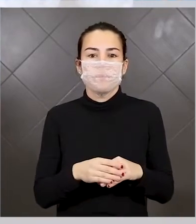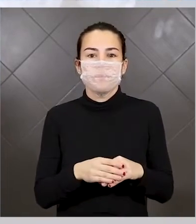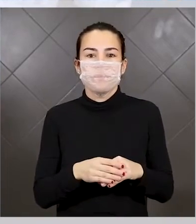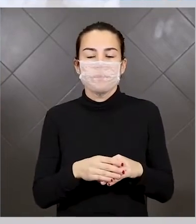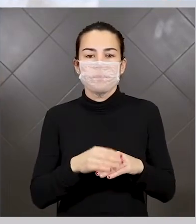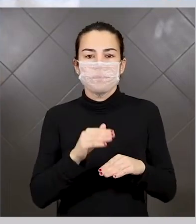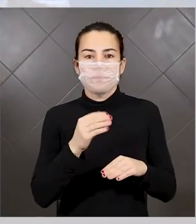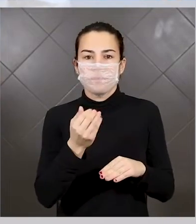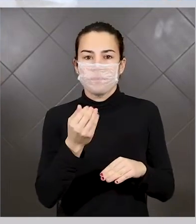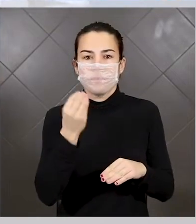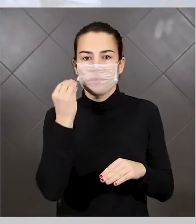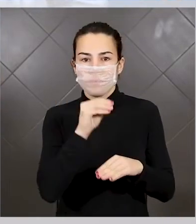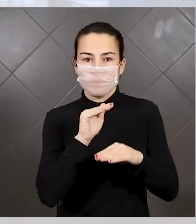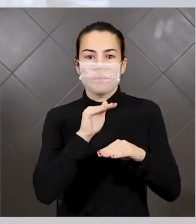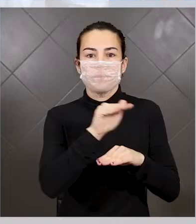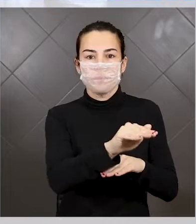esperam una estona, uns minuts,